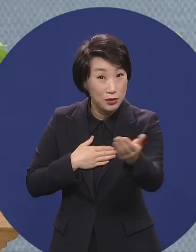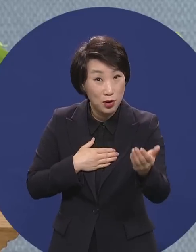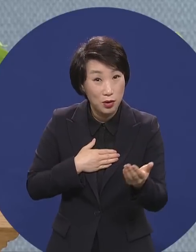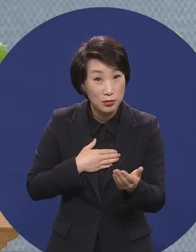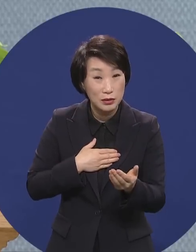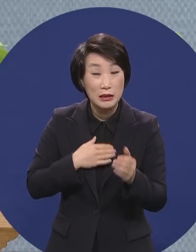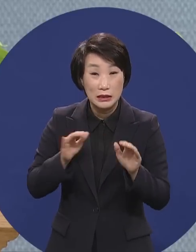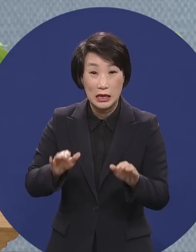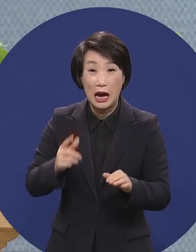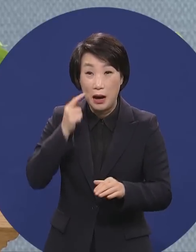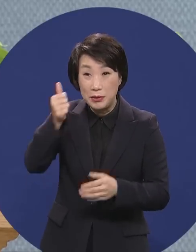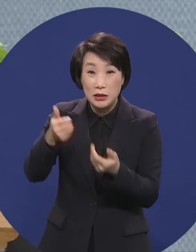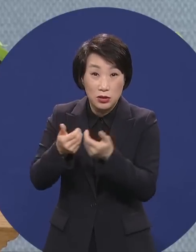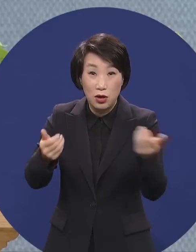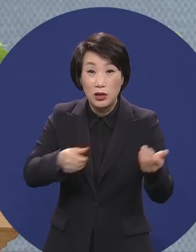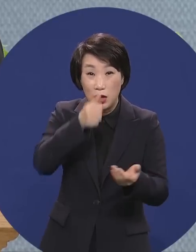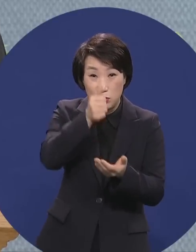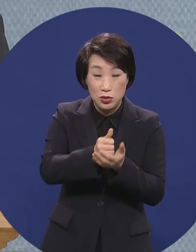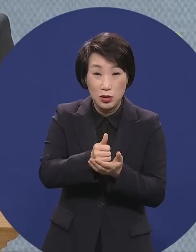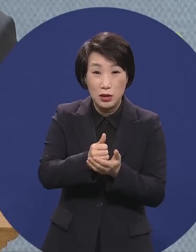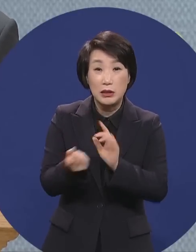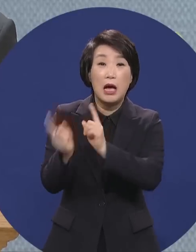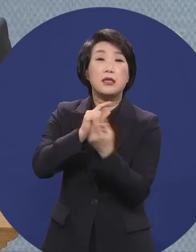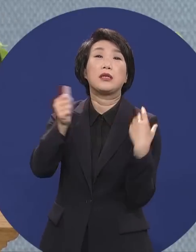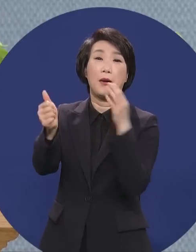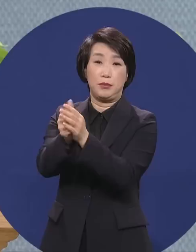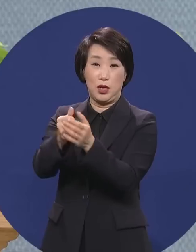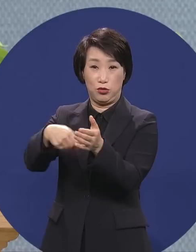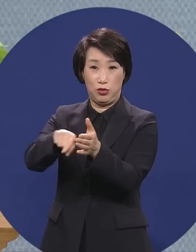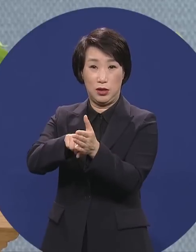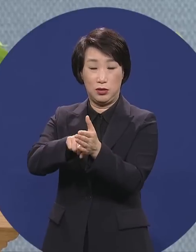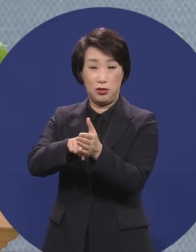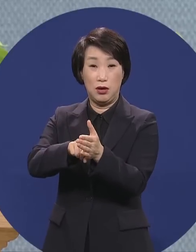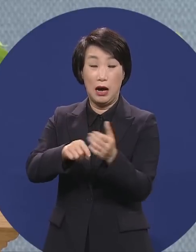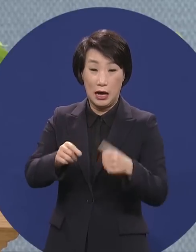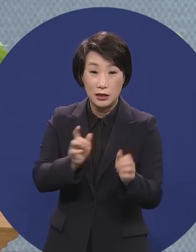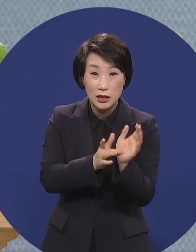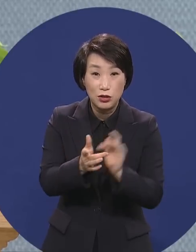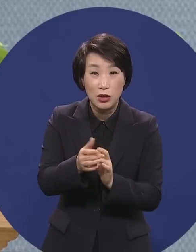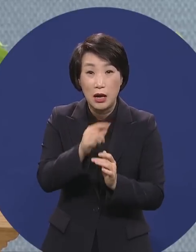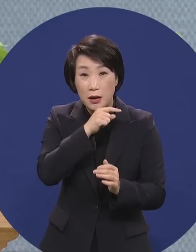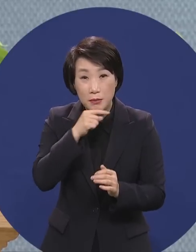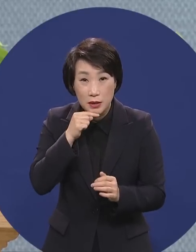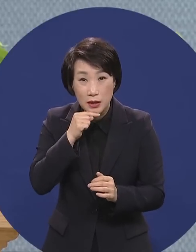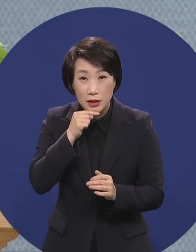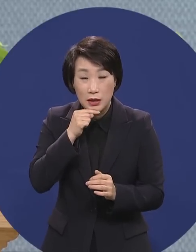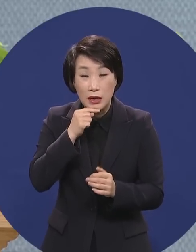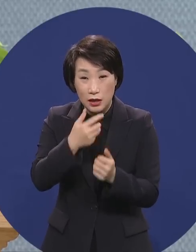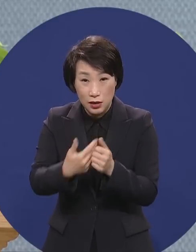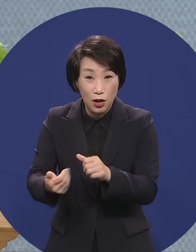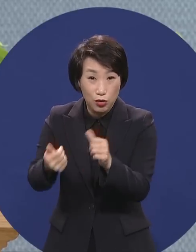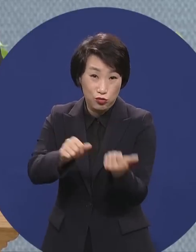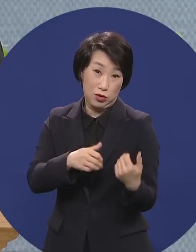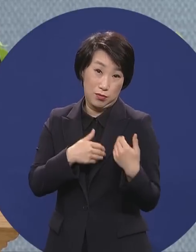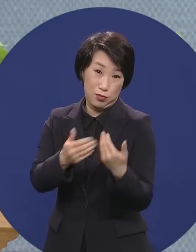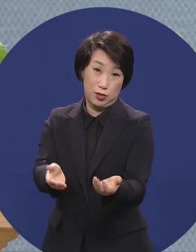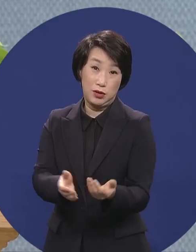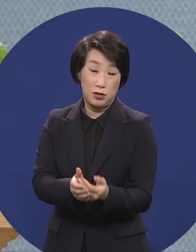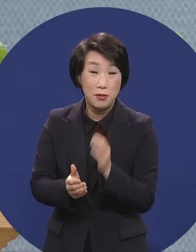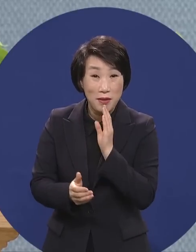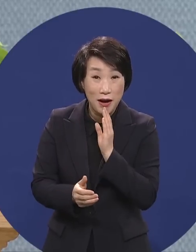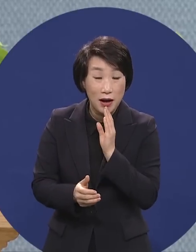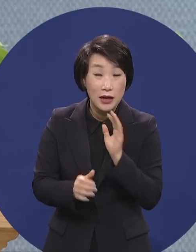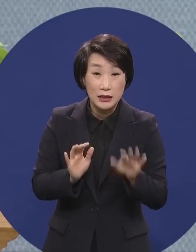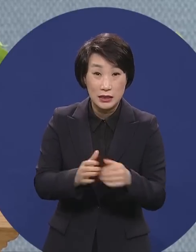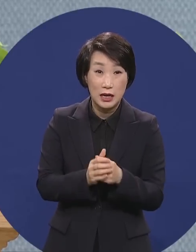여러분이 아버지를 떠난 죄를 담당해 주시려고 아들의 피를 쏟게 하시고